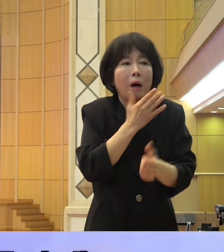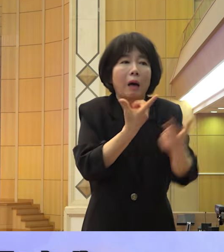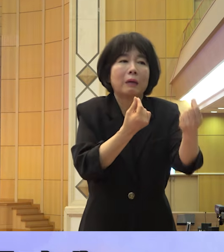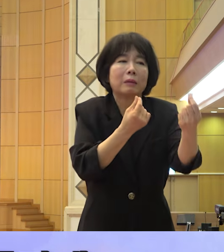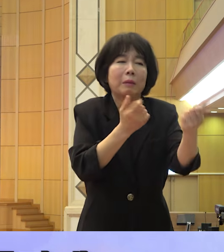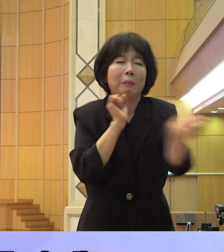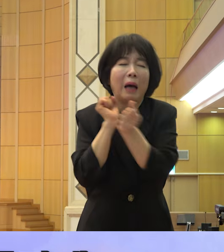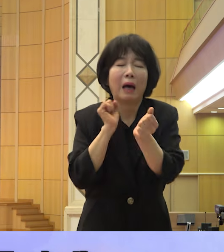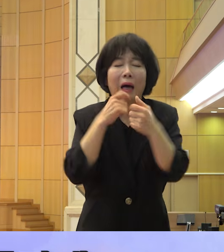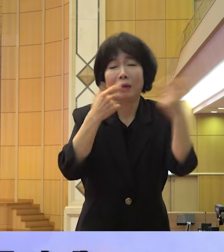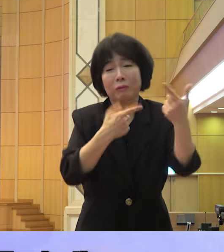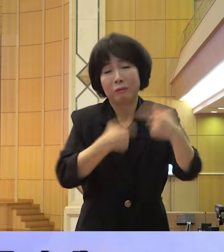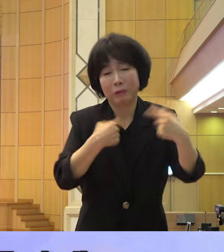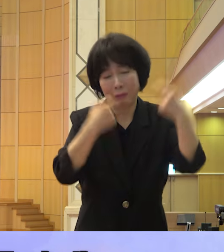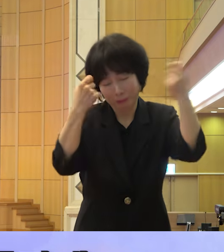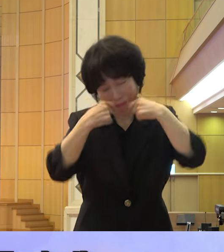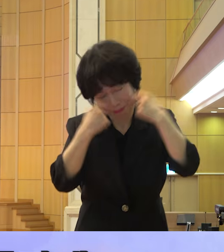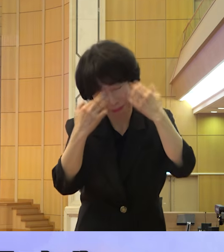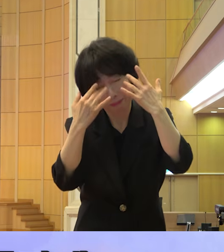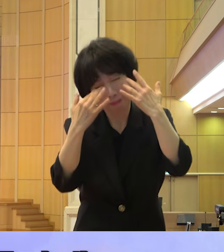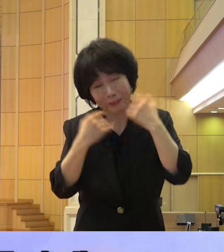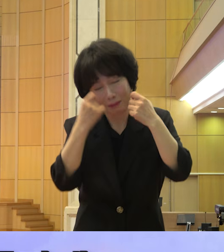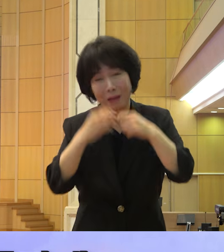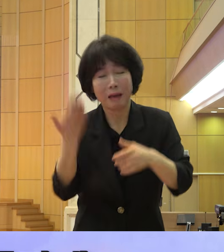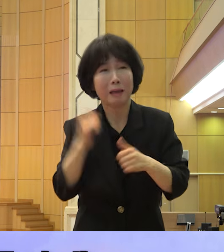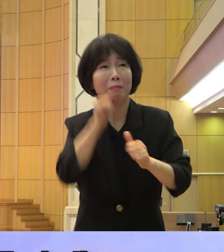나도 울고 둘 다 질질 짜면서 그랬어요.